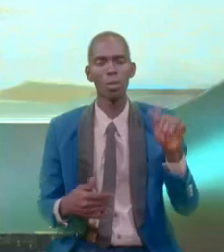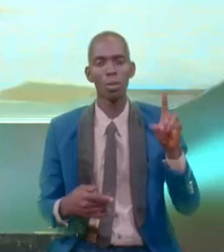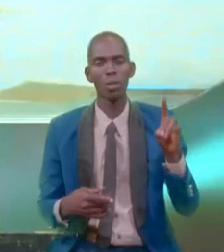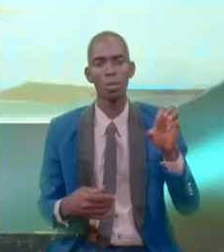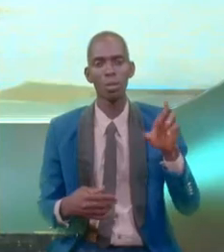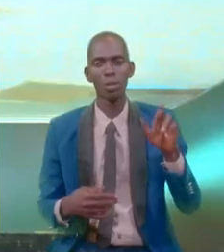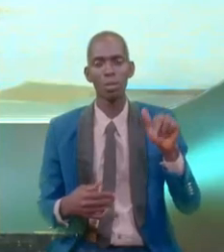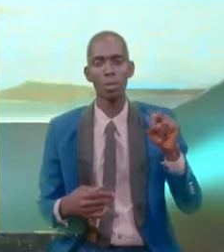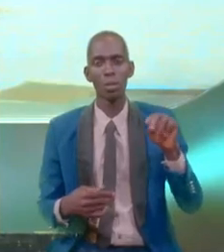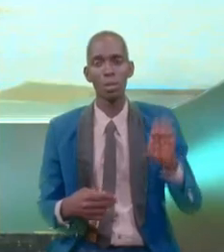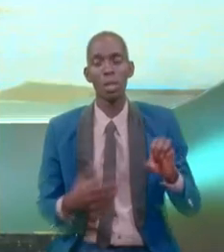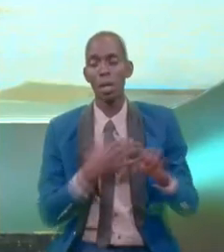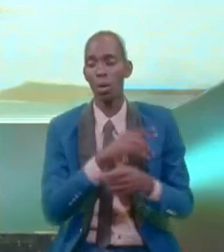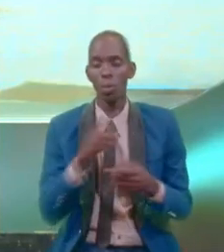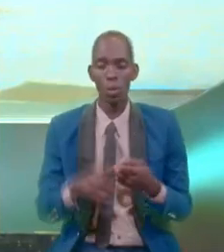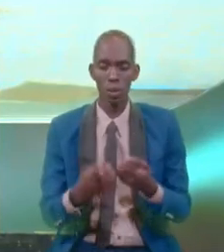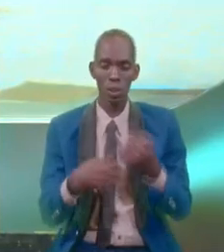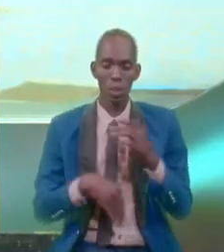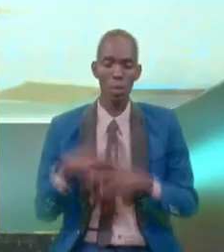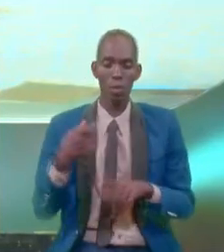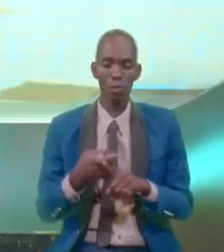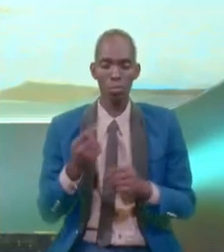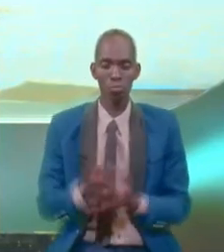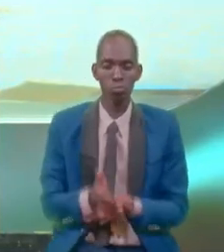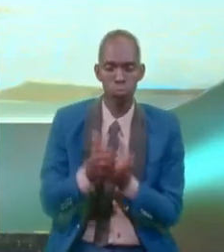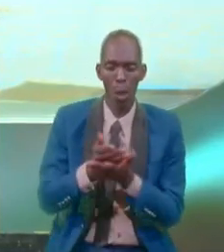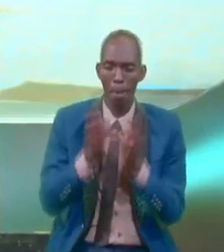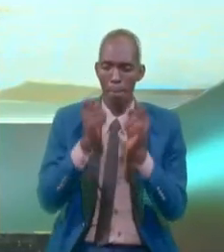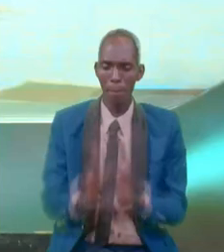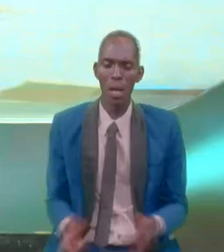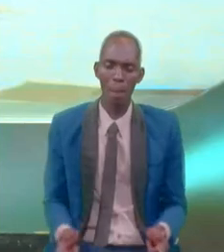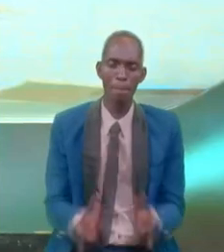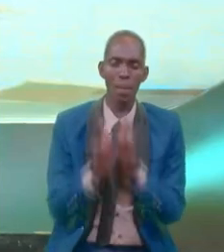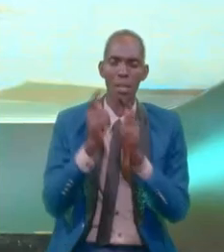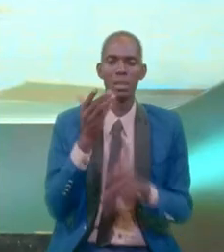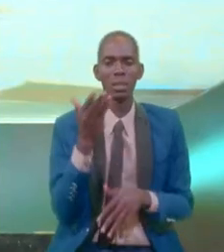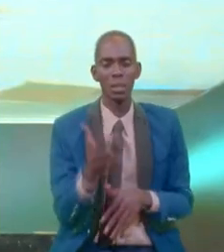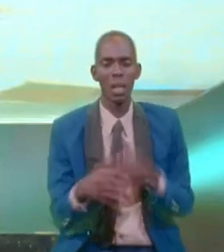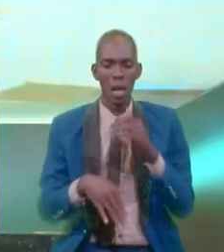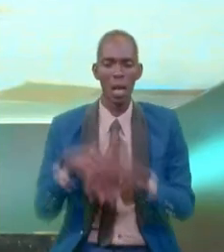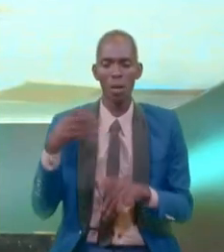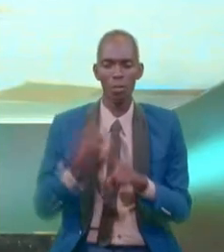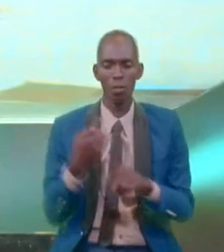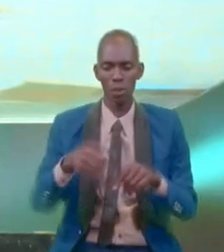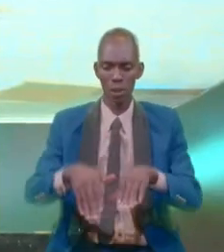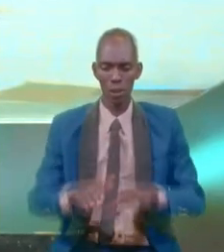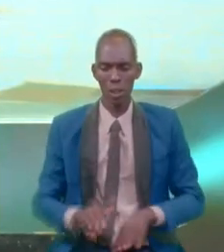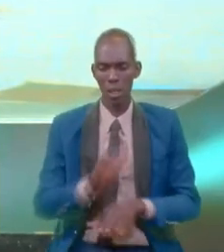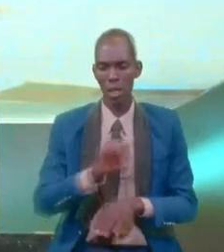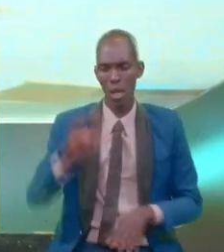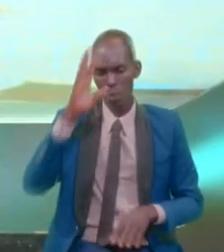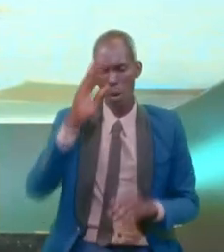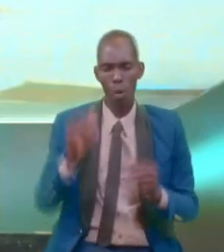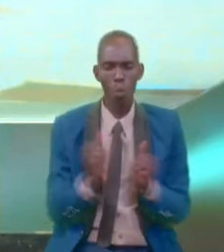Aussitôt que Jésus fut hors de la barque, il vint au-devant de lui un homme sortant des